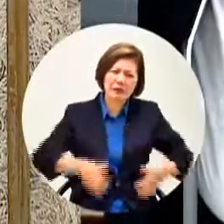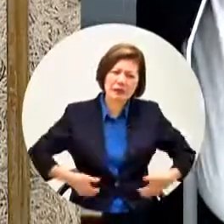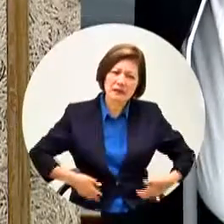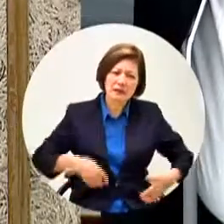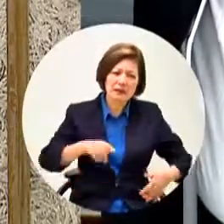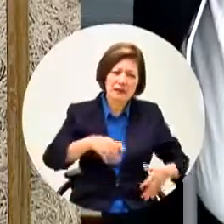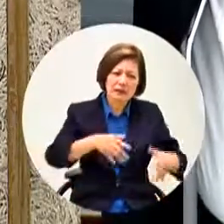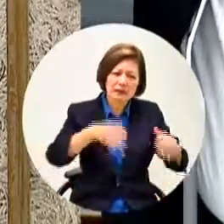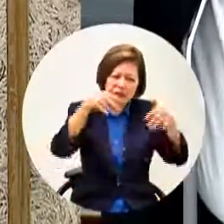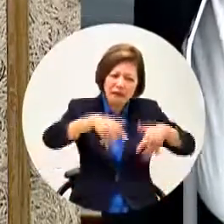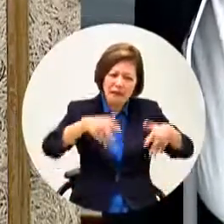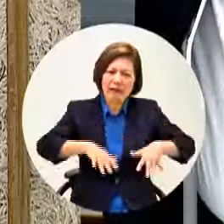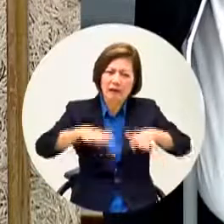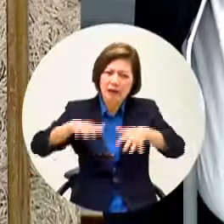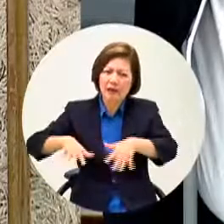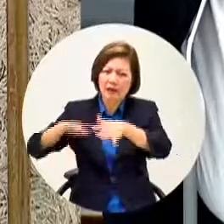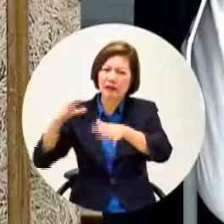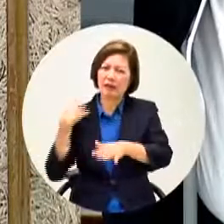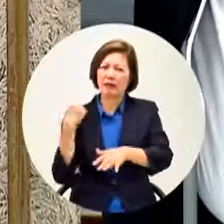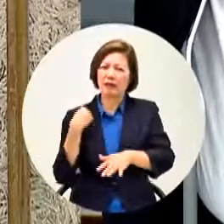嘛，是毋吼？